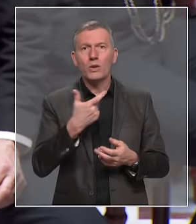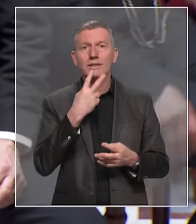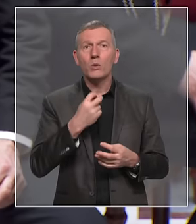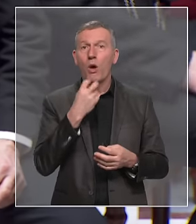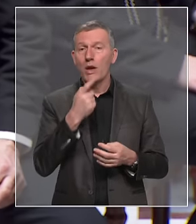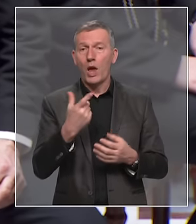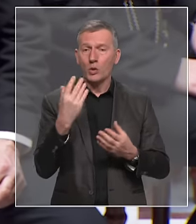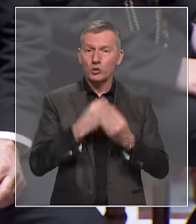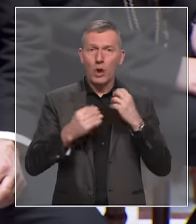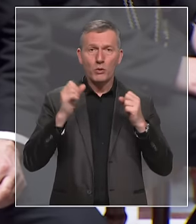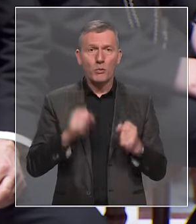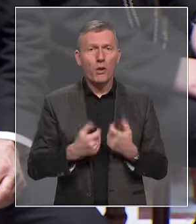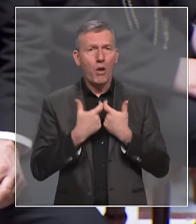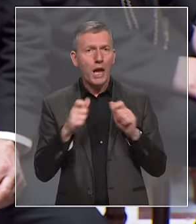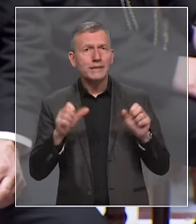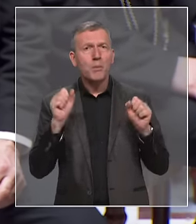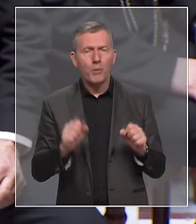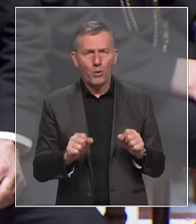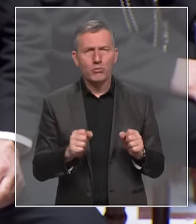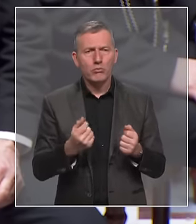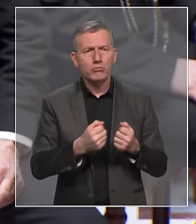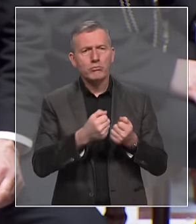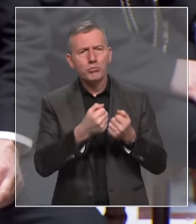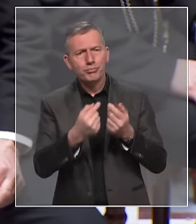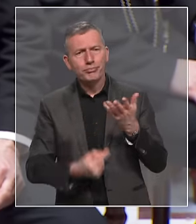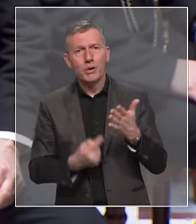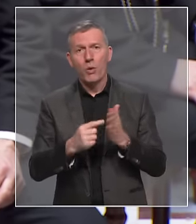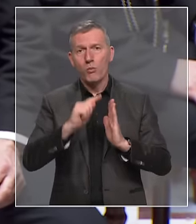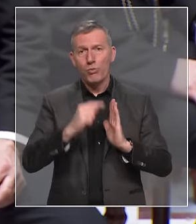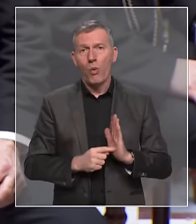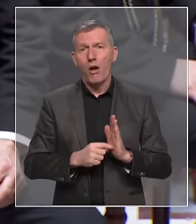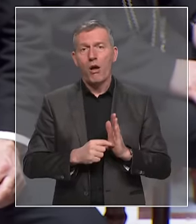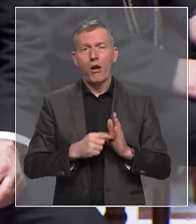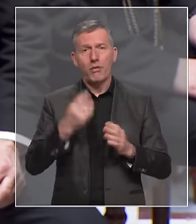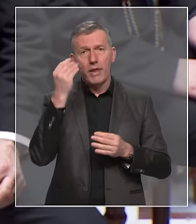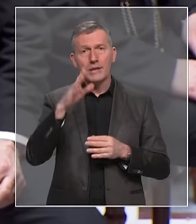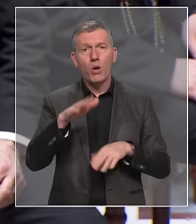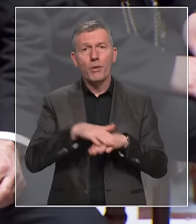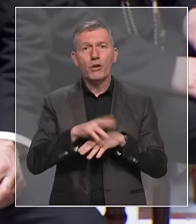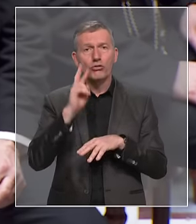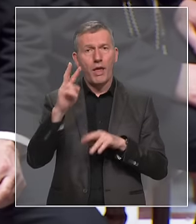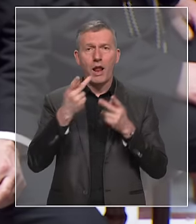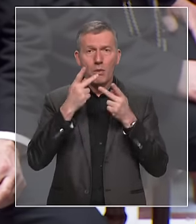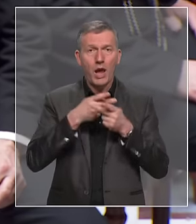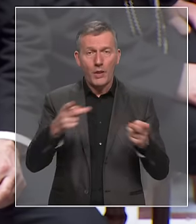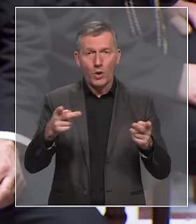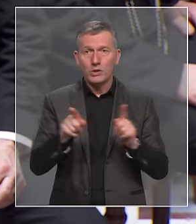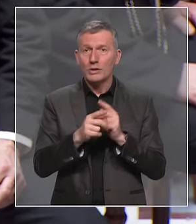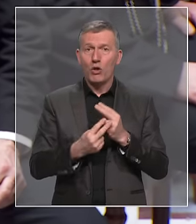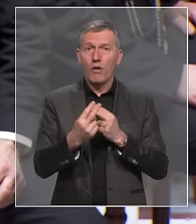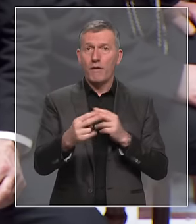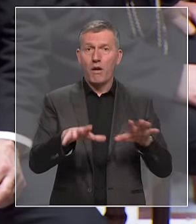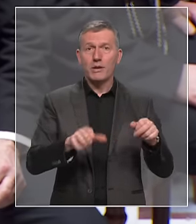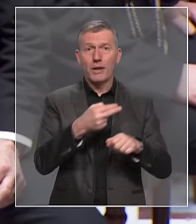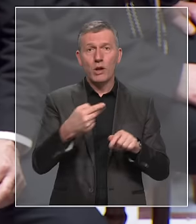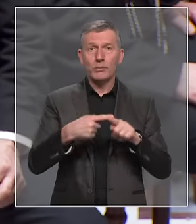se soigner. Sur ce sujet-là, j'ai annoncé un certain nombre de points dans ma déclaration de politique générale. Et comme tous les engagements que je prends devant la représentation nationale